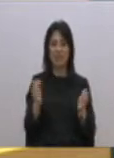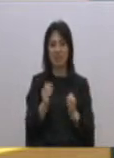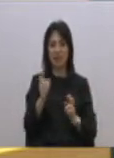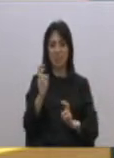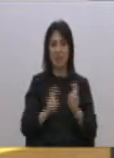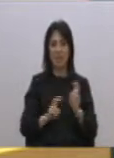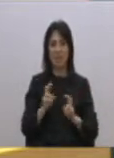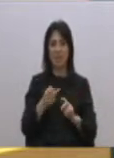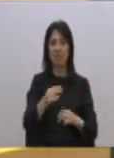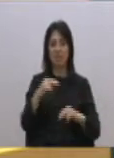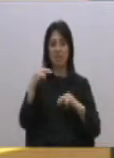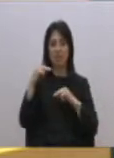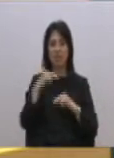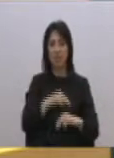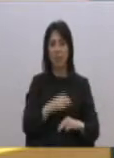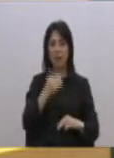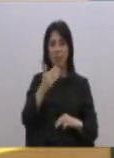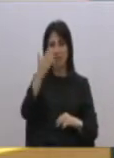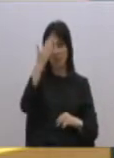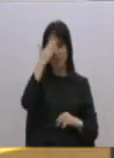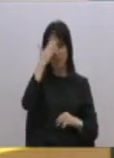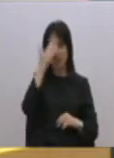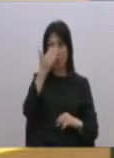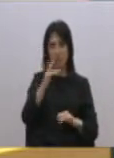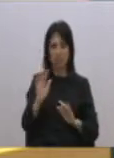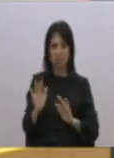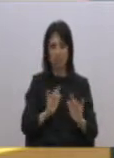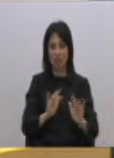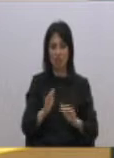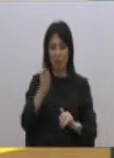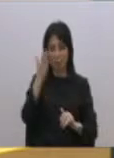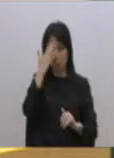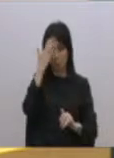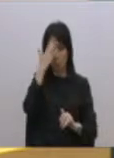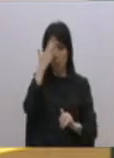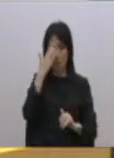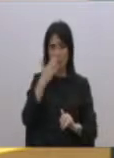მეწარმე იმსახურებს ისი ნიჭი, მისი შემოქმედებითი უნარი.